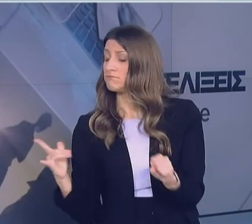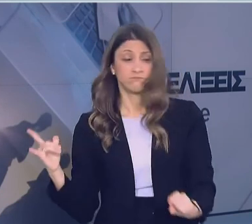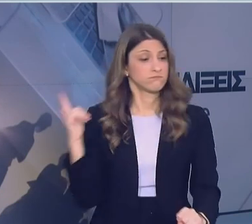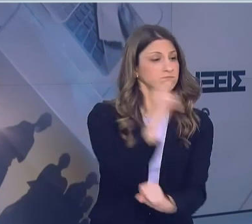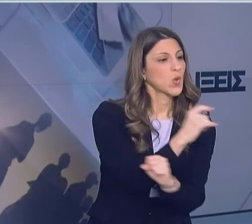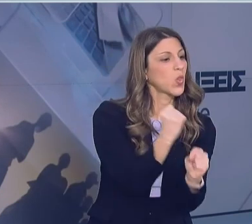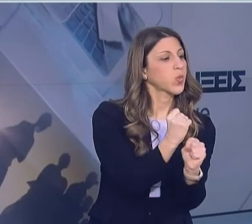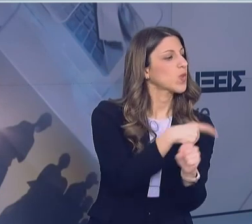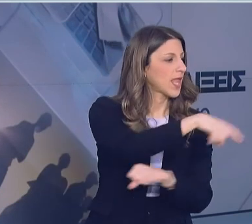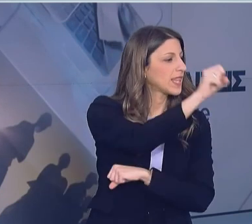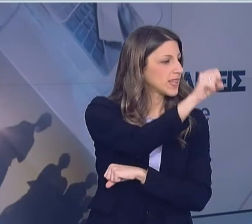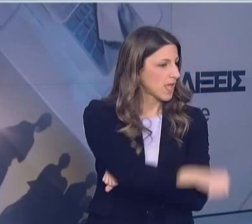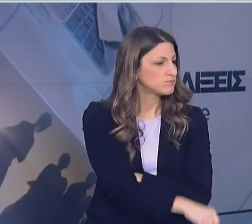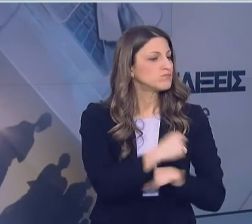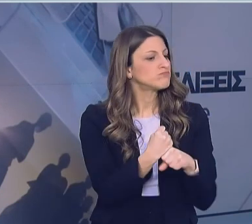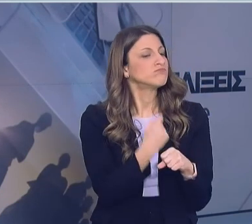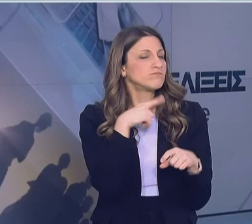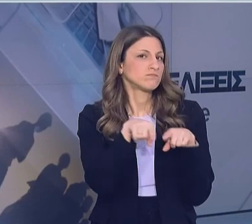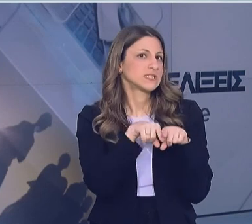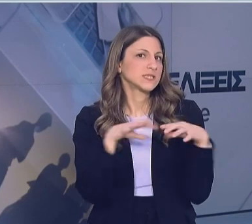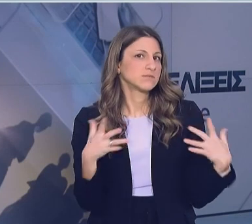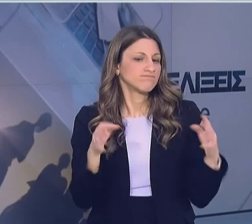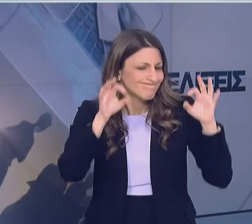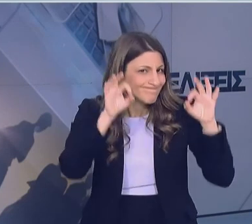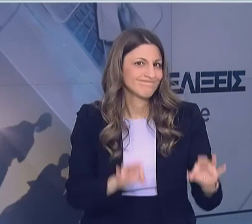εταιρεία και το αντικείμενο της εργασίας του είναι πολύ